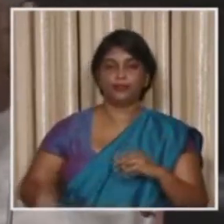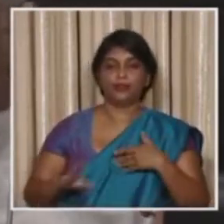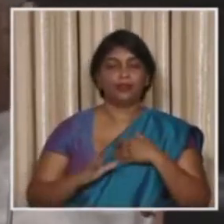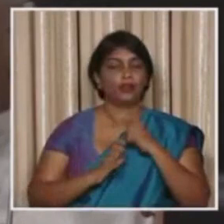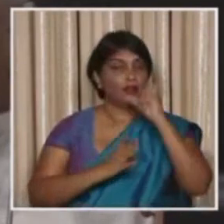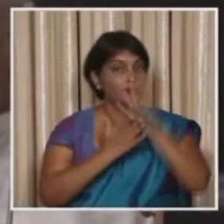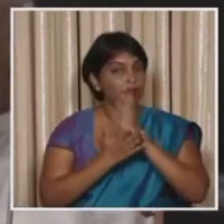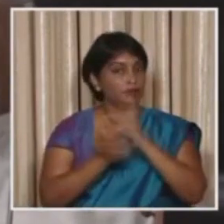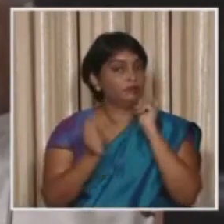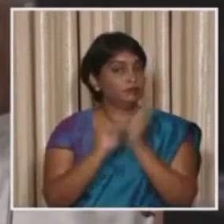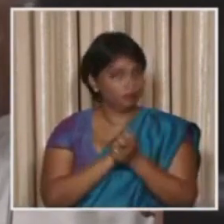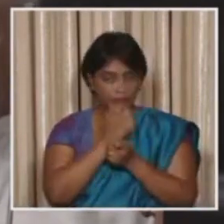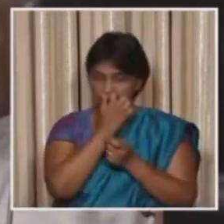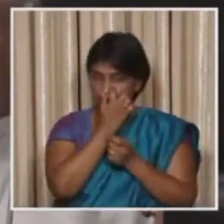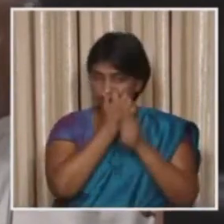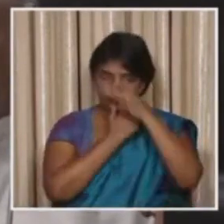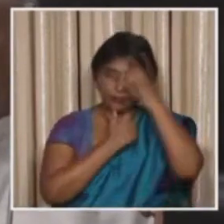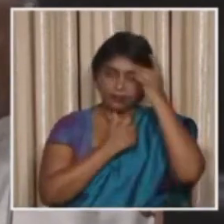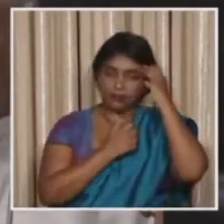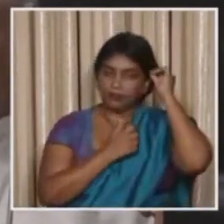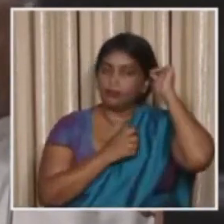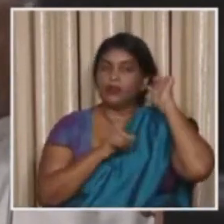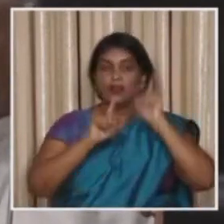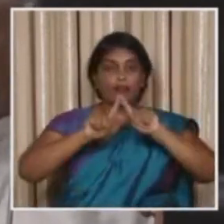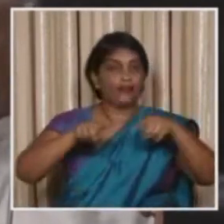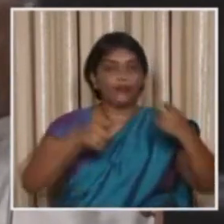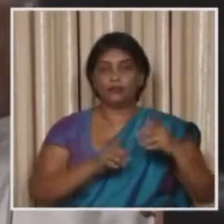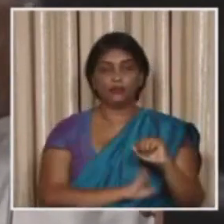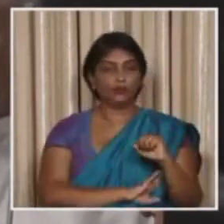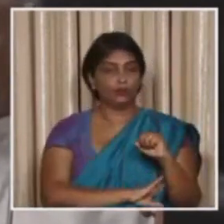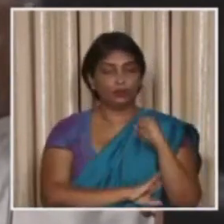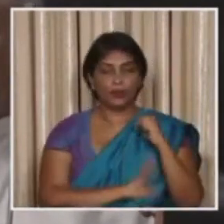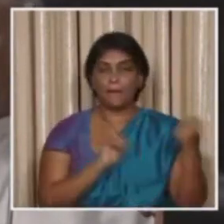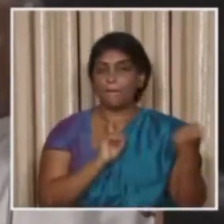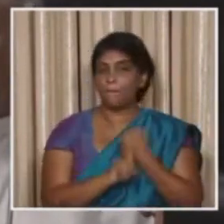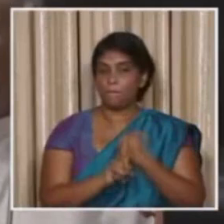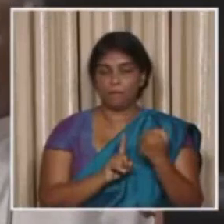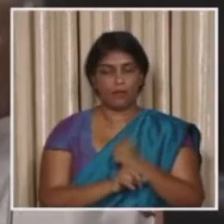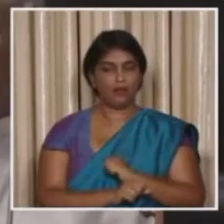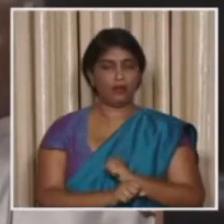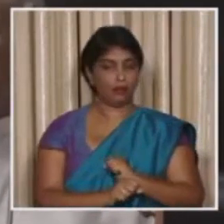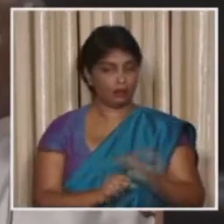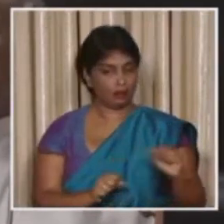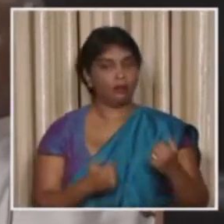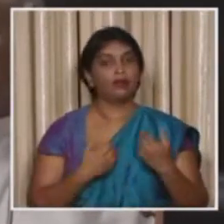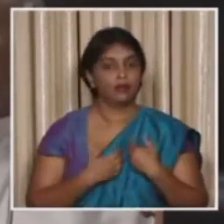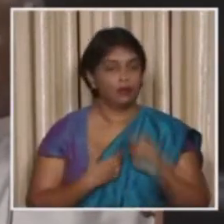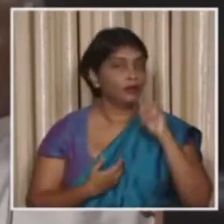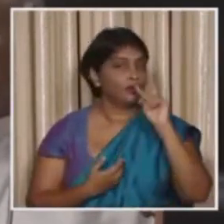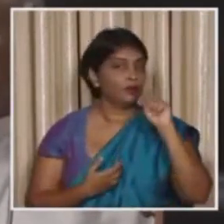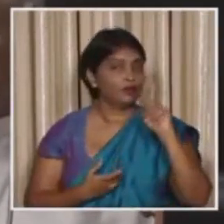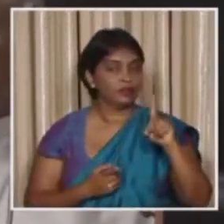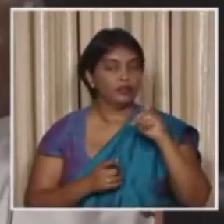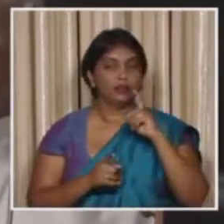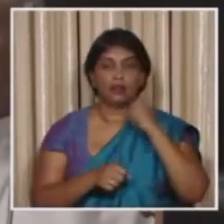ව්‍යවස්ථා සංශෝධනයක් ගෙන එන ලෙසත් වෙනත් කිසිදු පාර්ශ්වකින් ප්‍රබල බලපෑමක් නොතිබුණු අවස්ථාවක මම 21 වෙනි